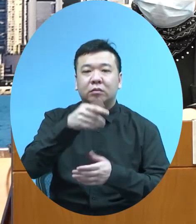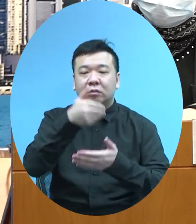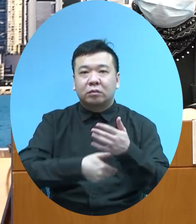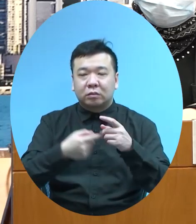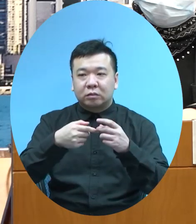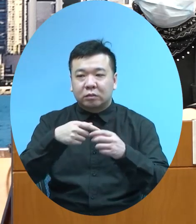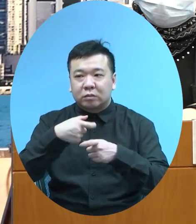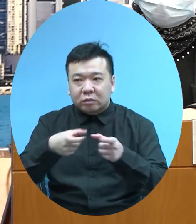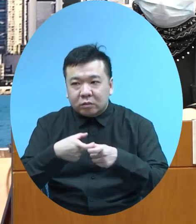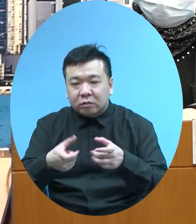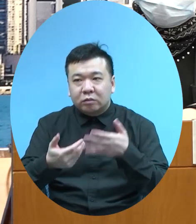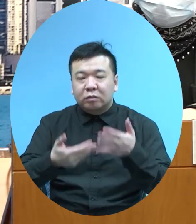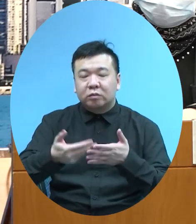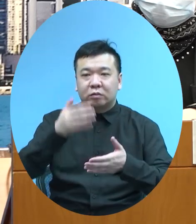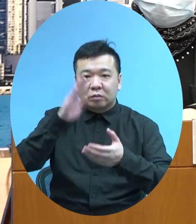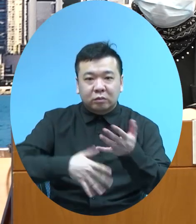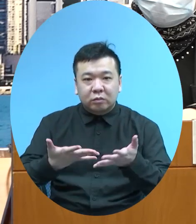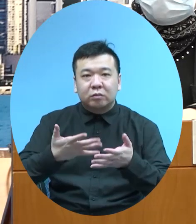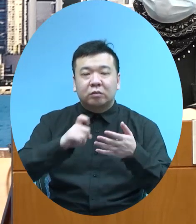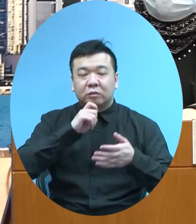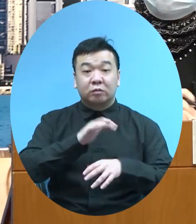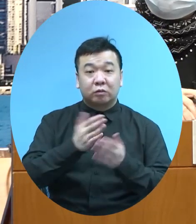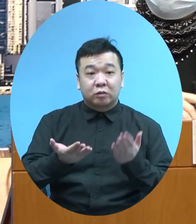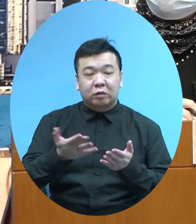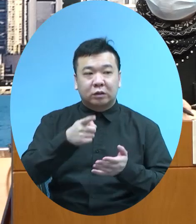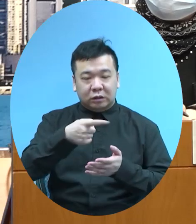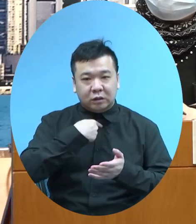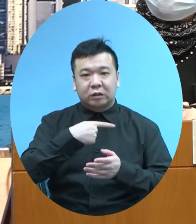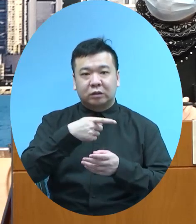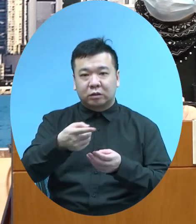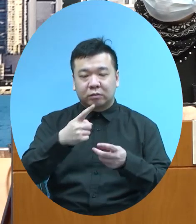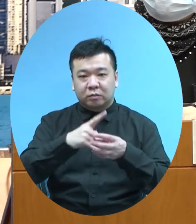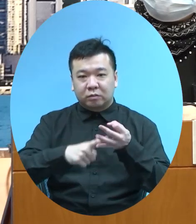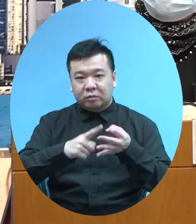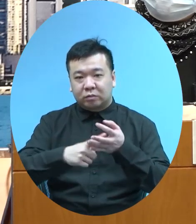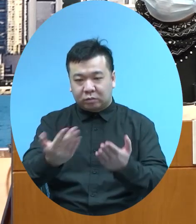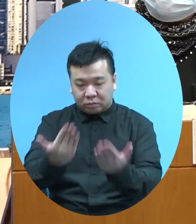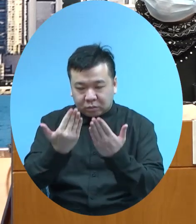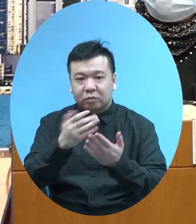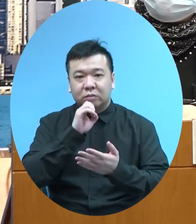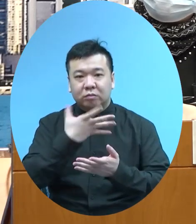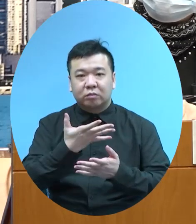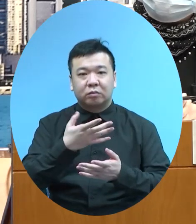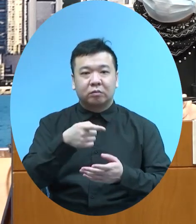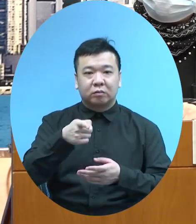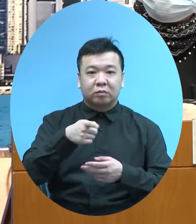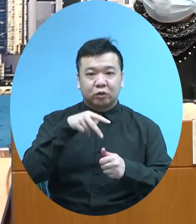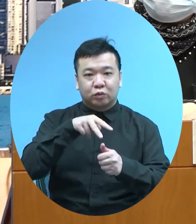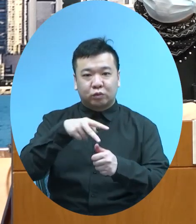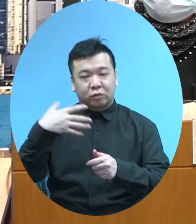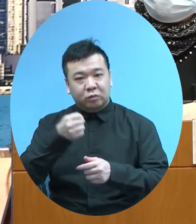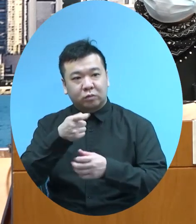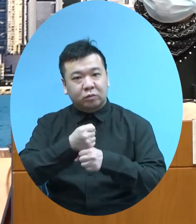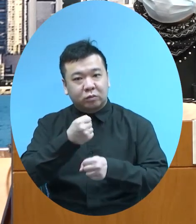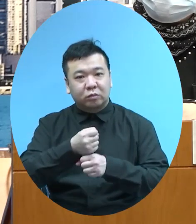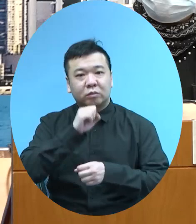人工呢樣嘢啦，同埋其實係唔係真係有要求一啲部門交一啲罷工名單咧，咁管理層其實咁樣做嘅時